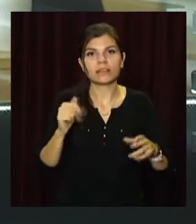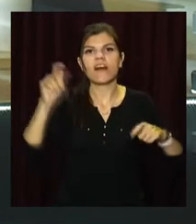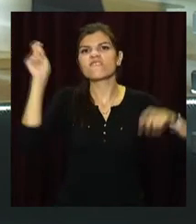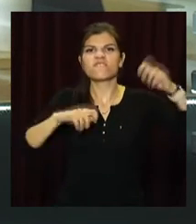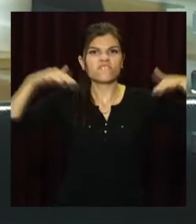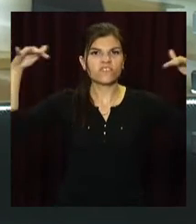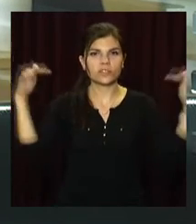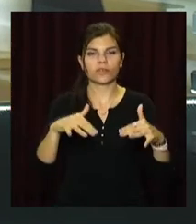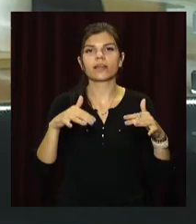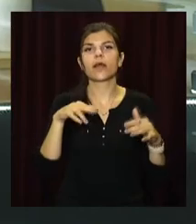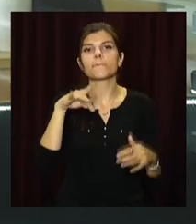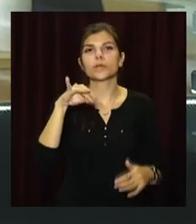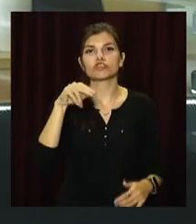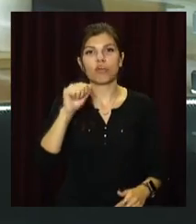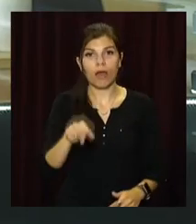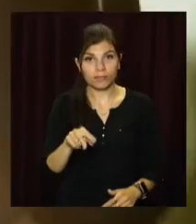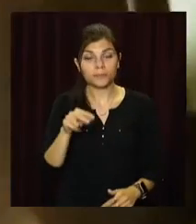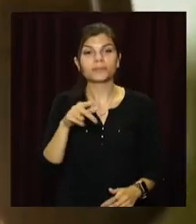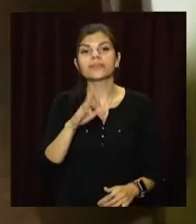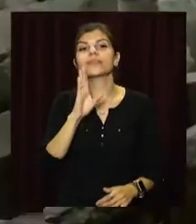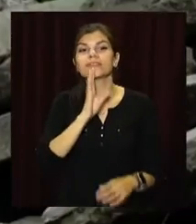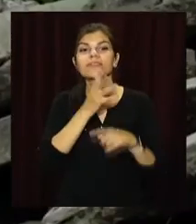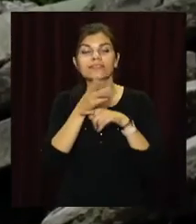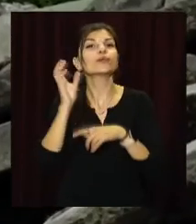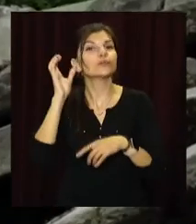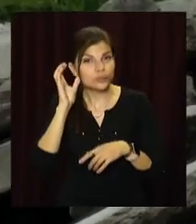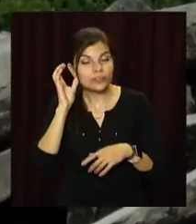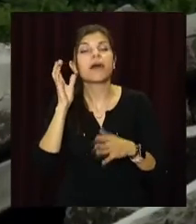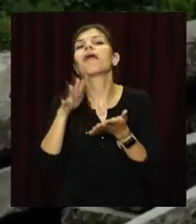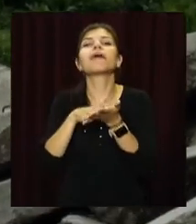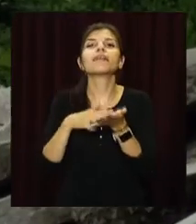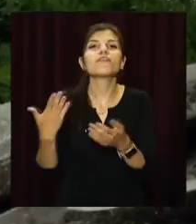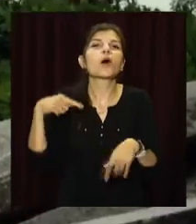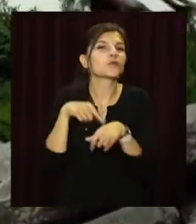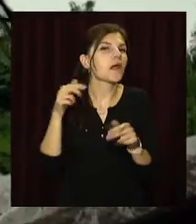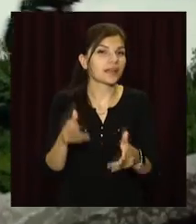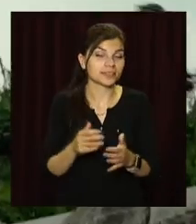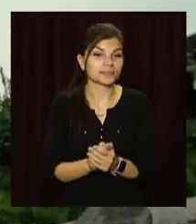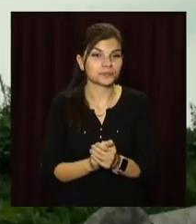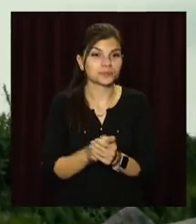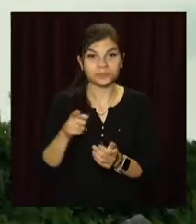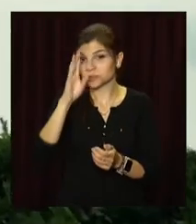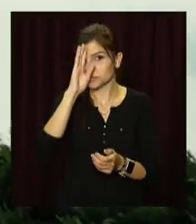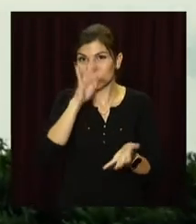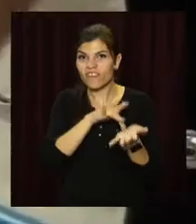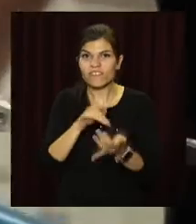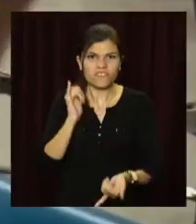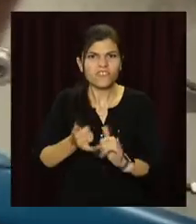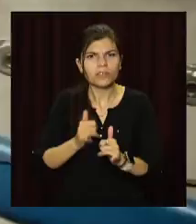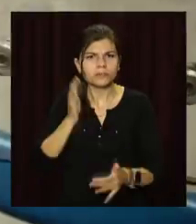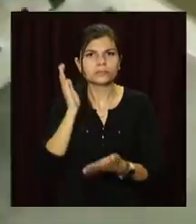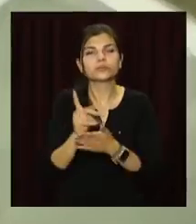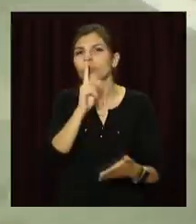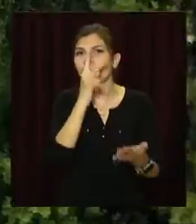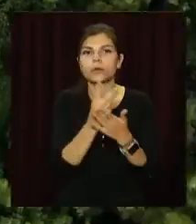Демченко слухала враження у сюжеті. Він вирушив у тур велосипедом, аби продемонструвати на власному прикладі. Здоровий